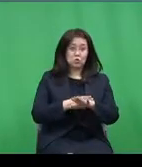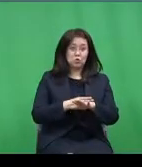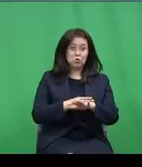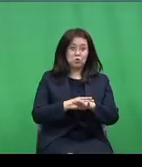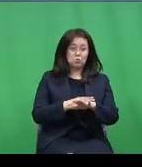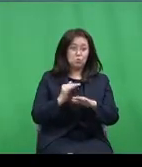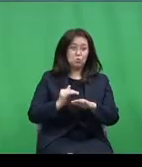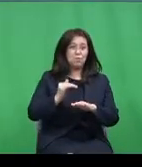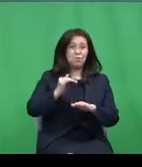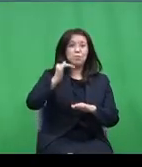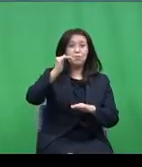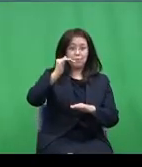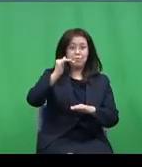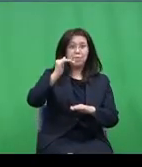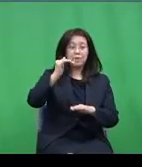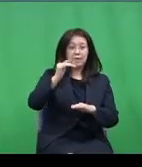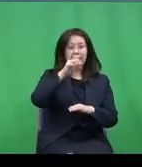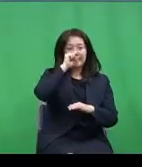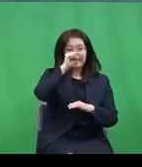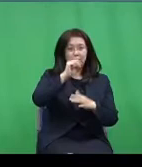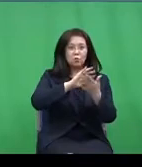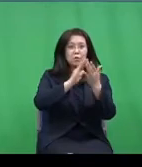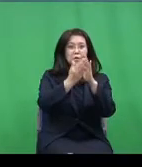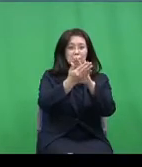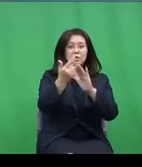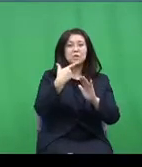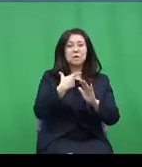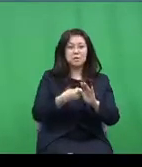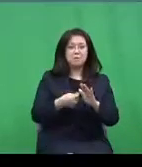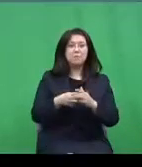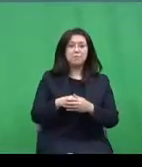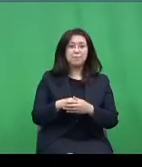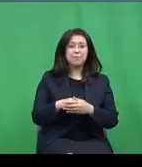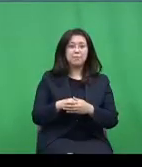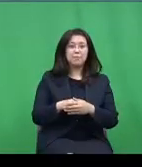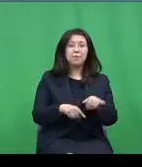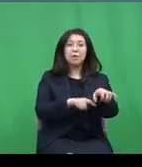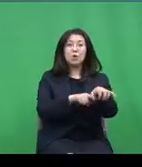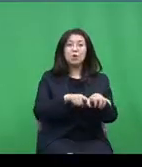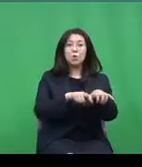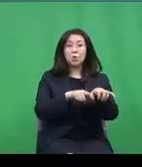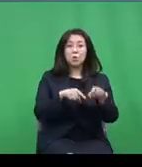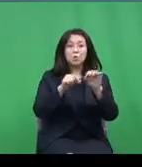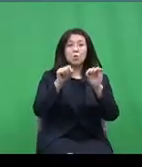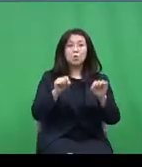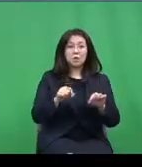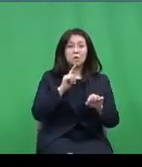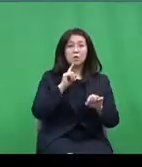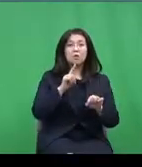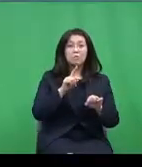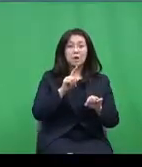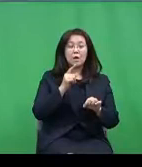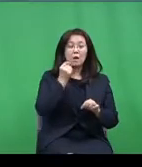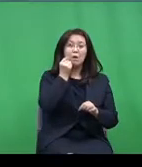ルももっと向上させてですね、まあいいものにしていきたいなと。また農業の問題で言えば、やはりお米だ